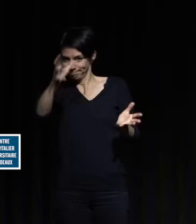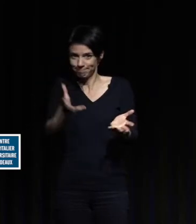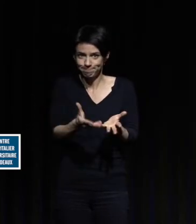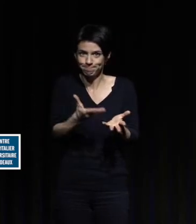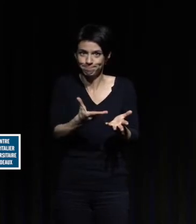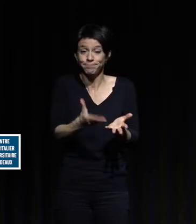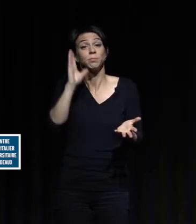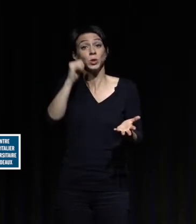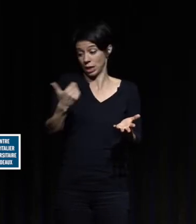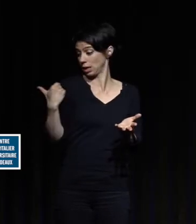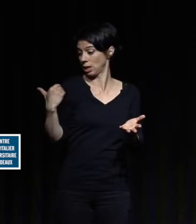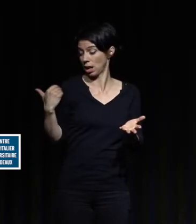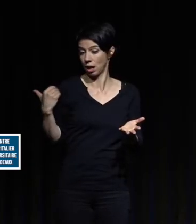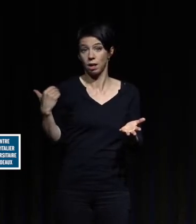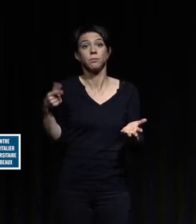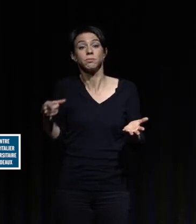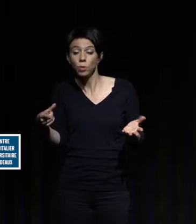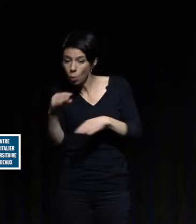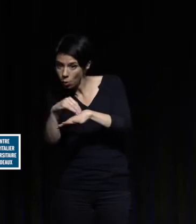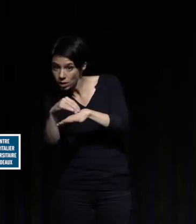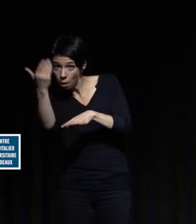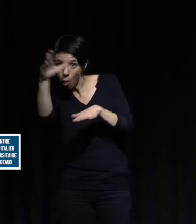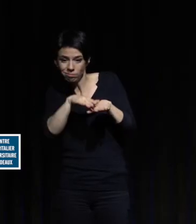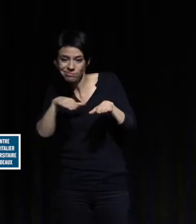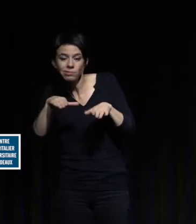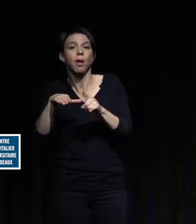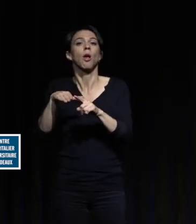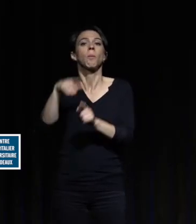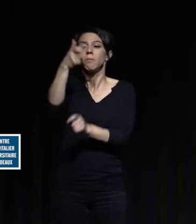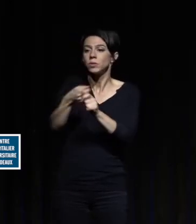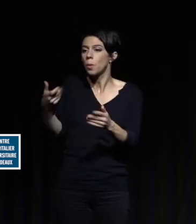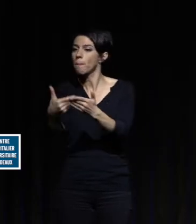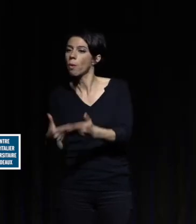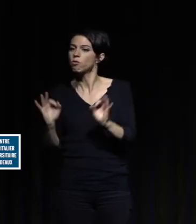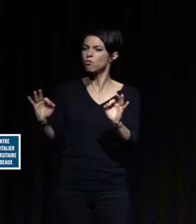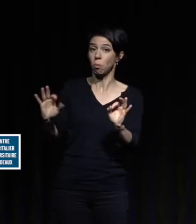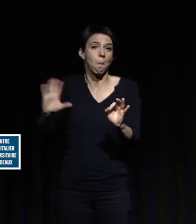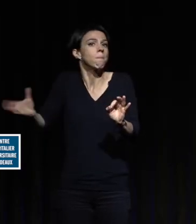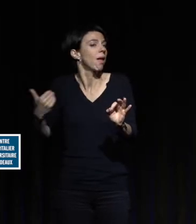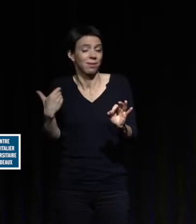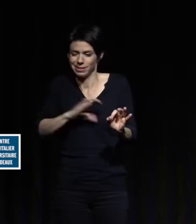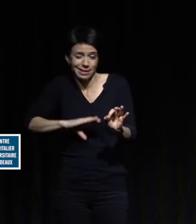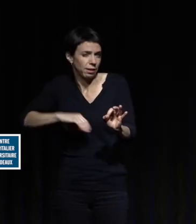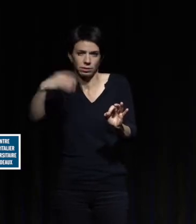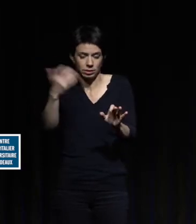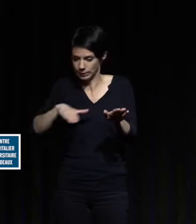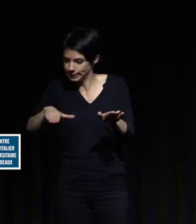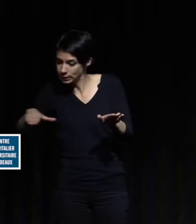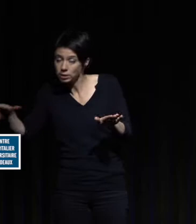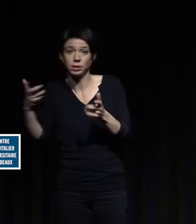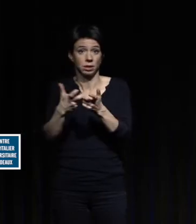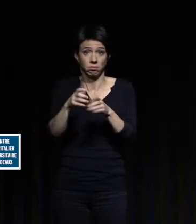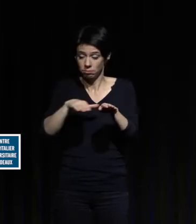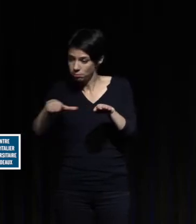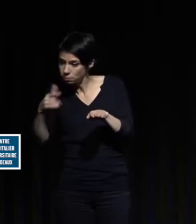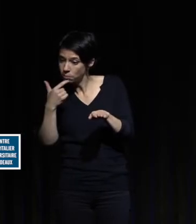éventuellement des modifications de régime, vous le voyez, ou des techniques de médecine ou de techniques alternatives de relaxation, vous